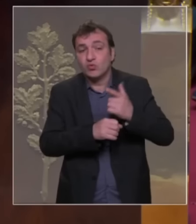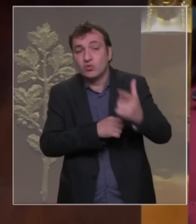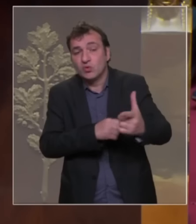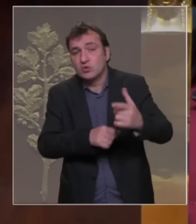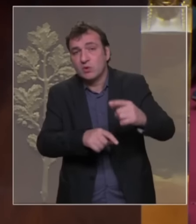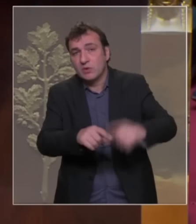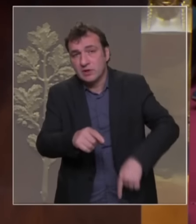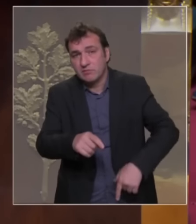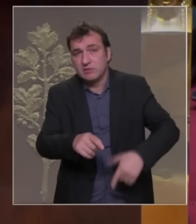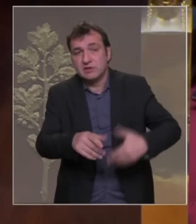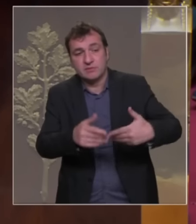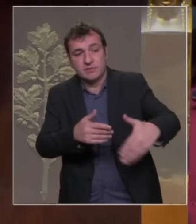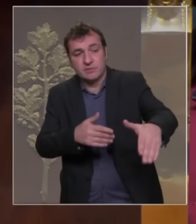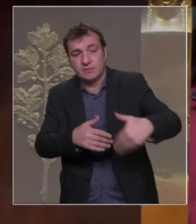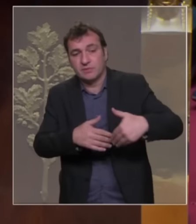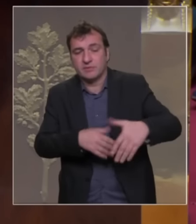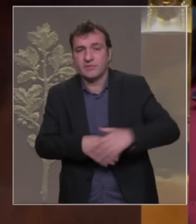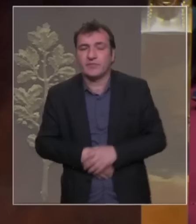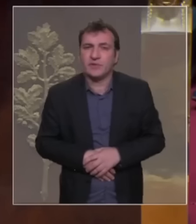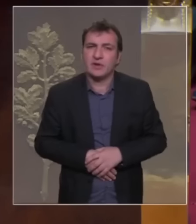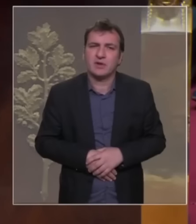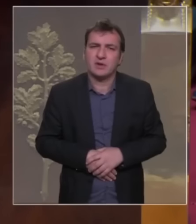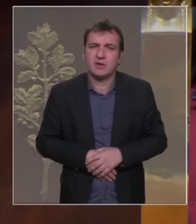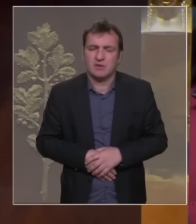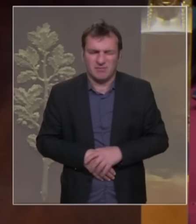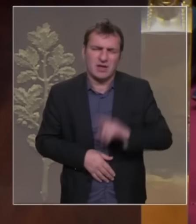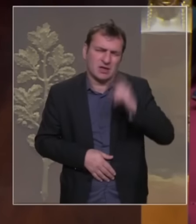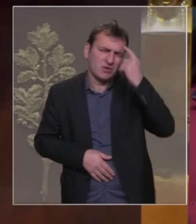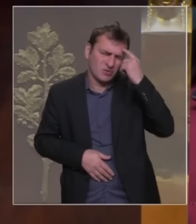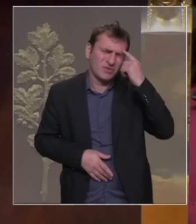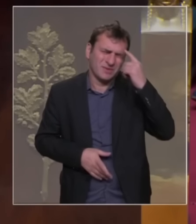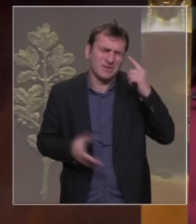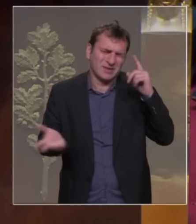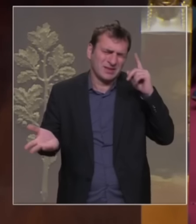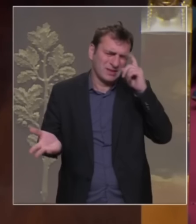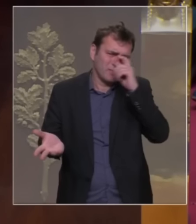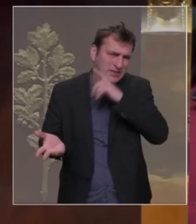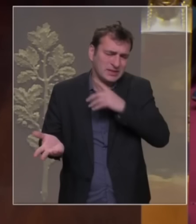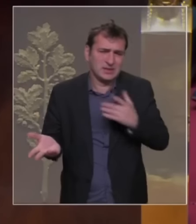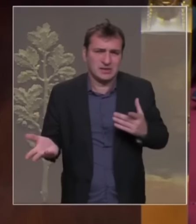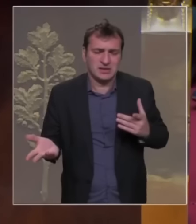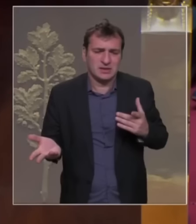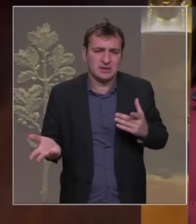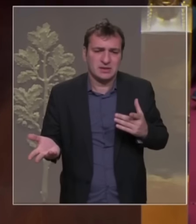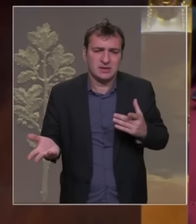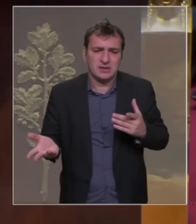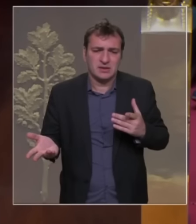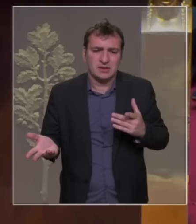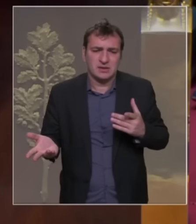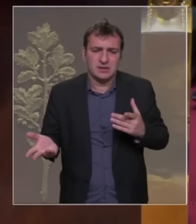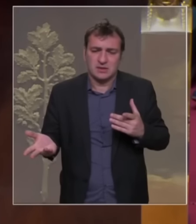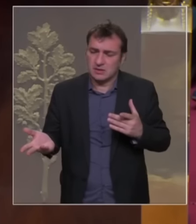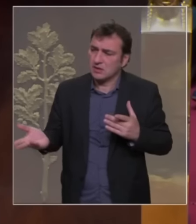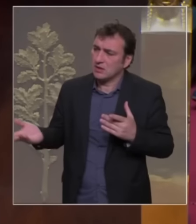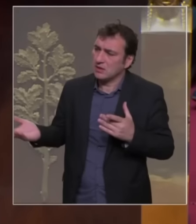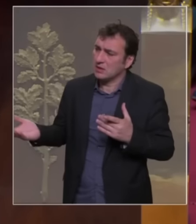nous. J'ai conscience des difficultés, j'ai conscience des épines, monsieur Sassaigne.